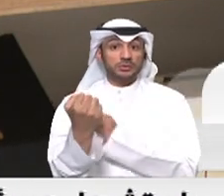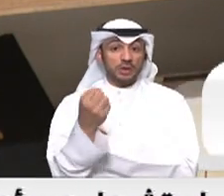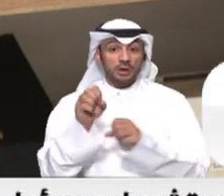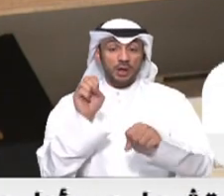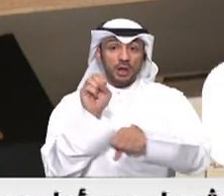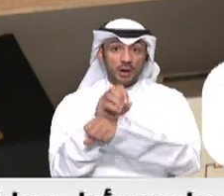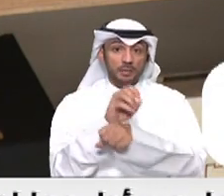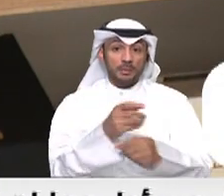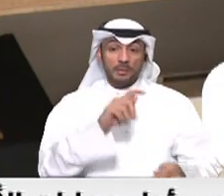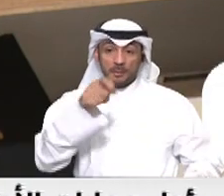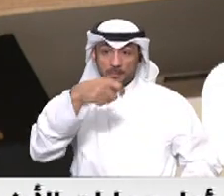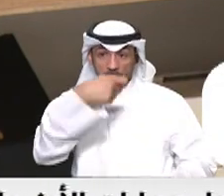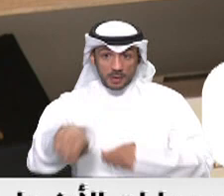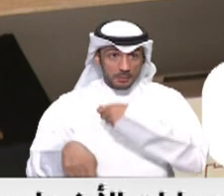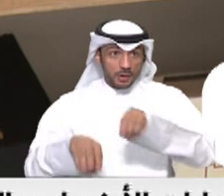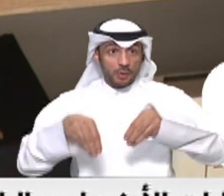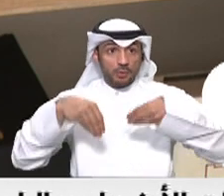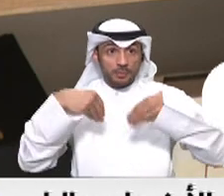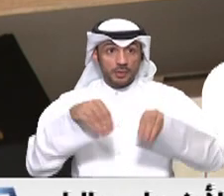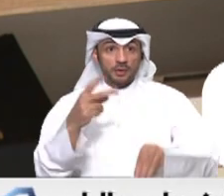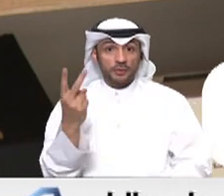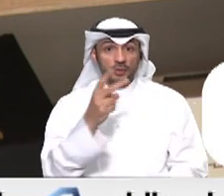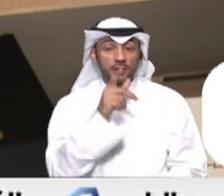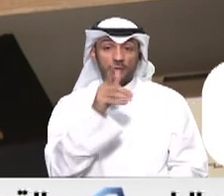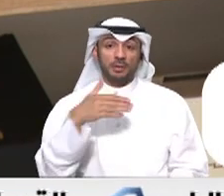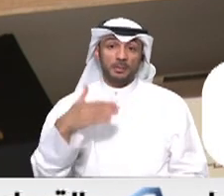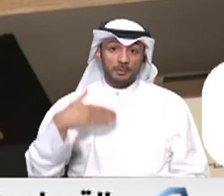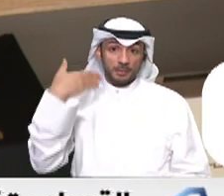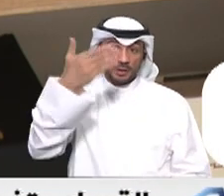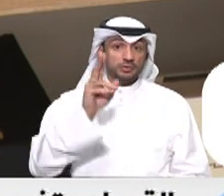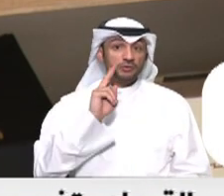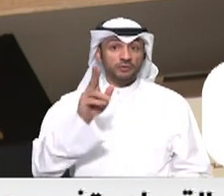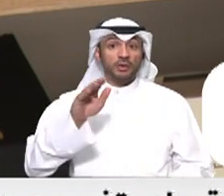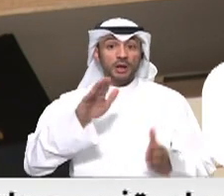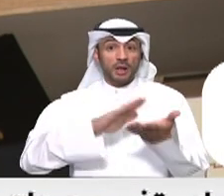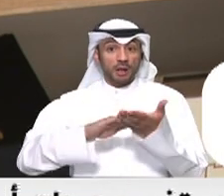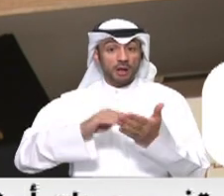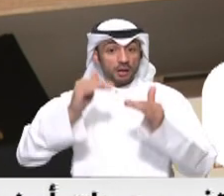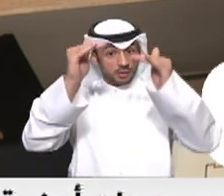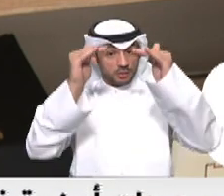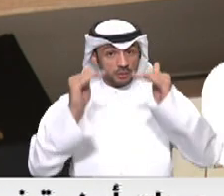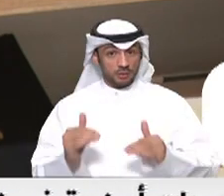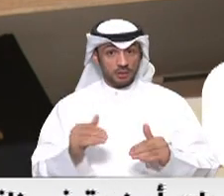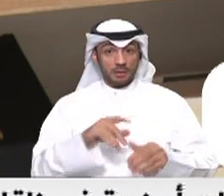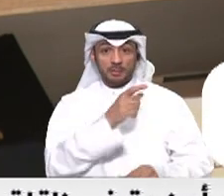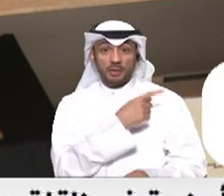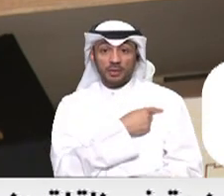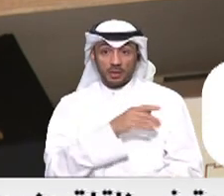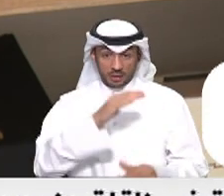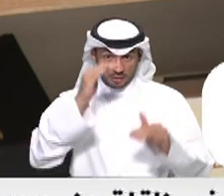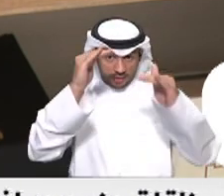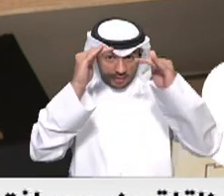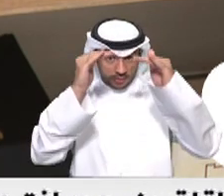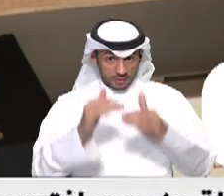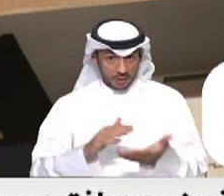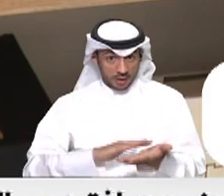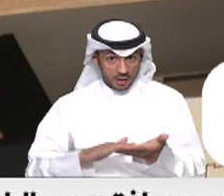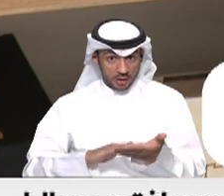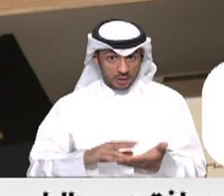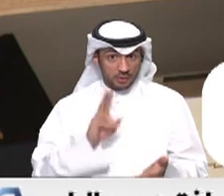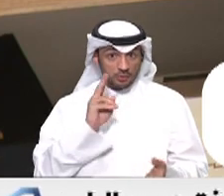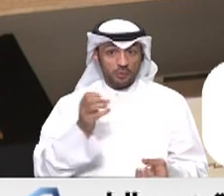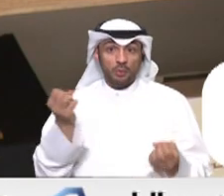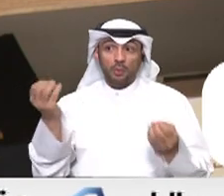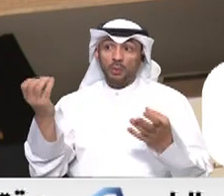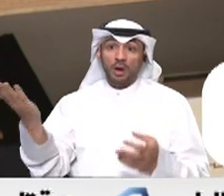يستثمرون في هذه الاراضي وبالتالي راح يؤدي الى انخفاض اسعار الاراضي ولما تنخفض اسعار الاراضي ممكن اكثر عدد من